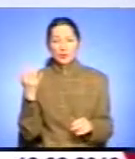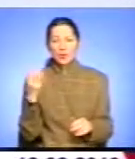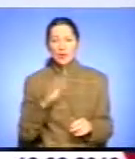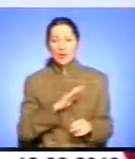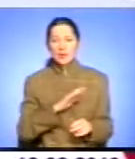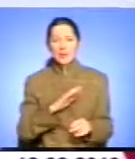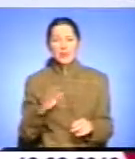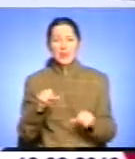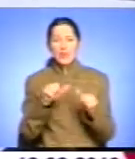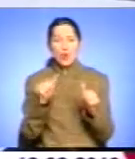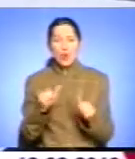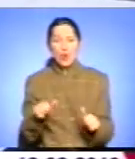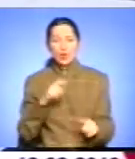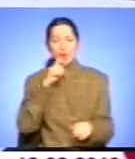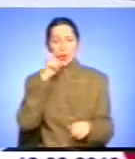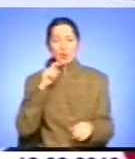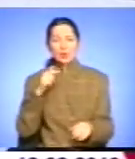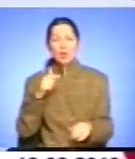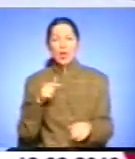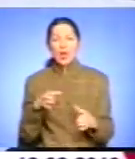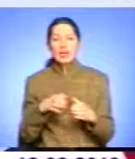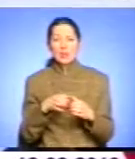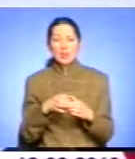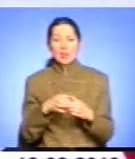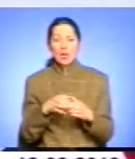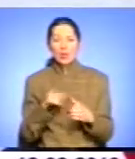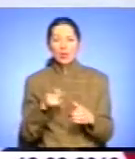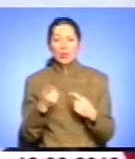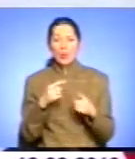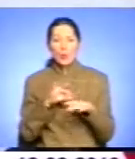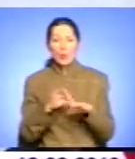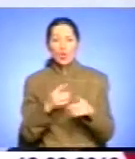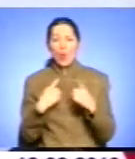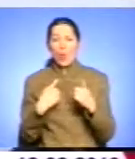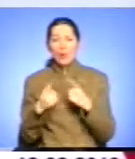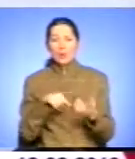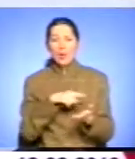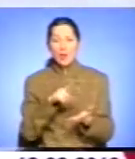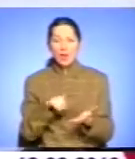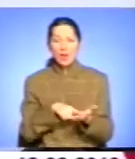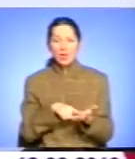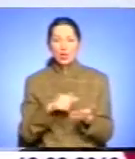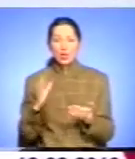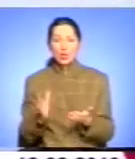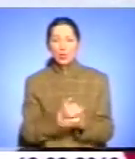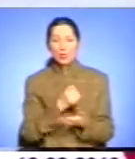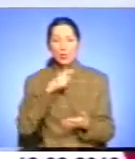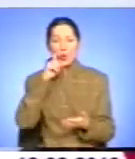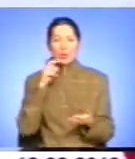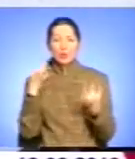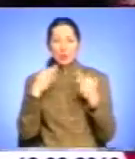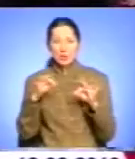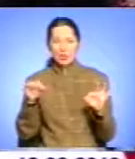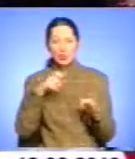неформальної української гейської спілки. Тут проводились обговори з питання про здобуття української незалежності української